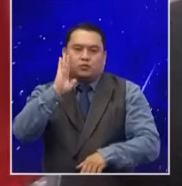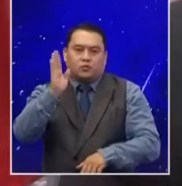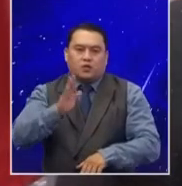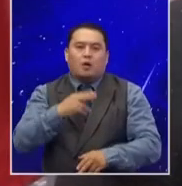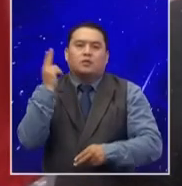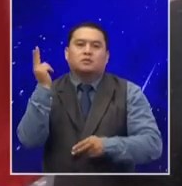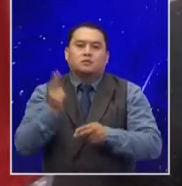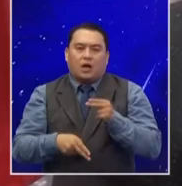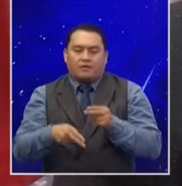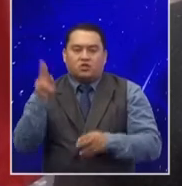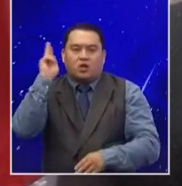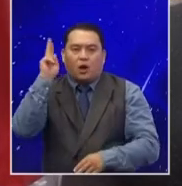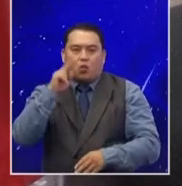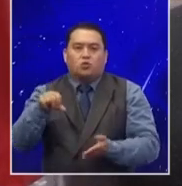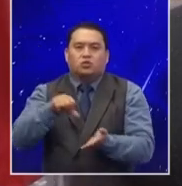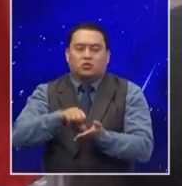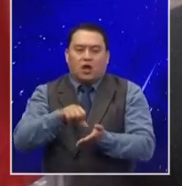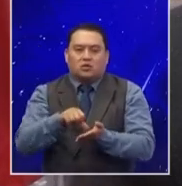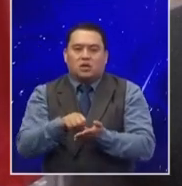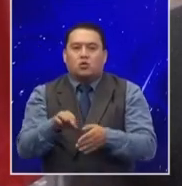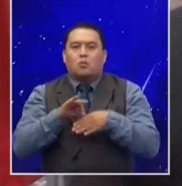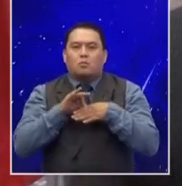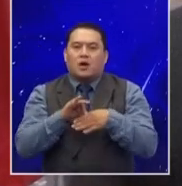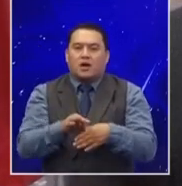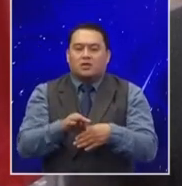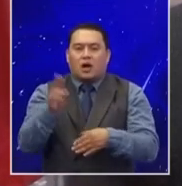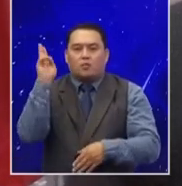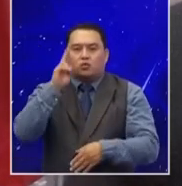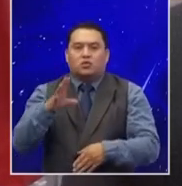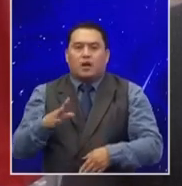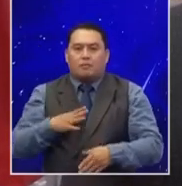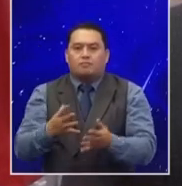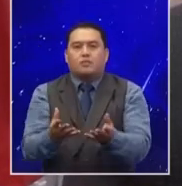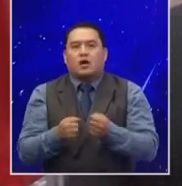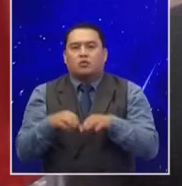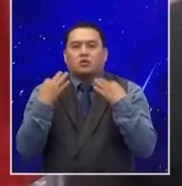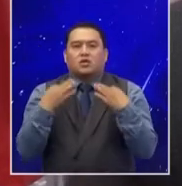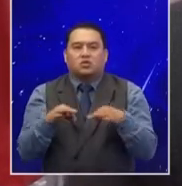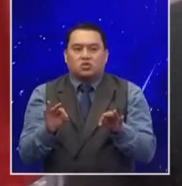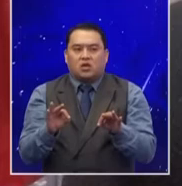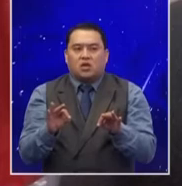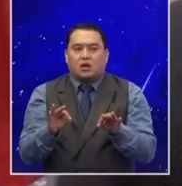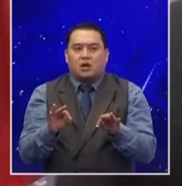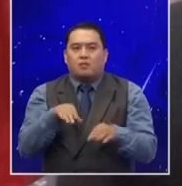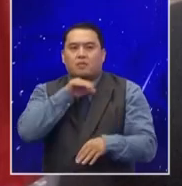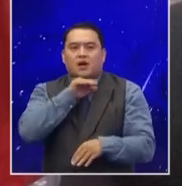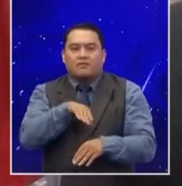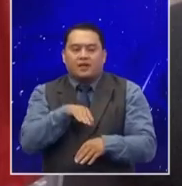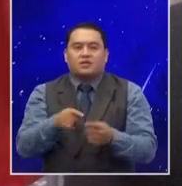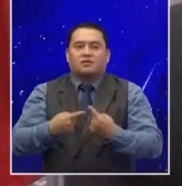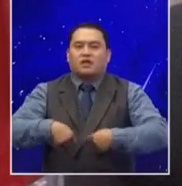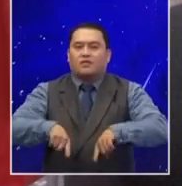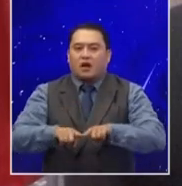После завершения курсов участники, которые прошли данное обучение, получат сертификат. То есть это профессиональный